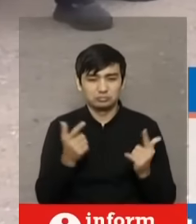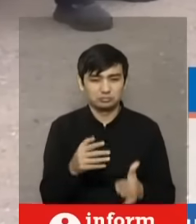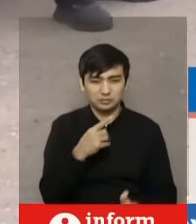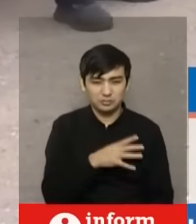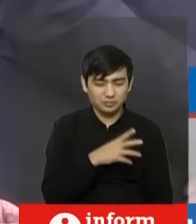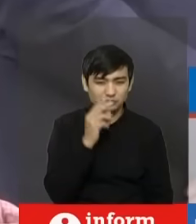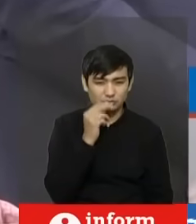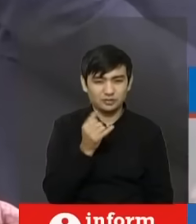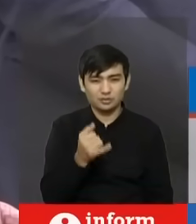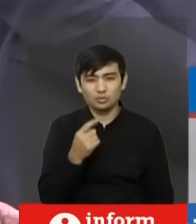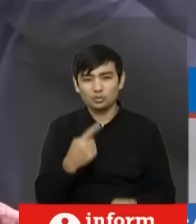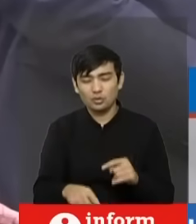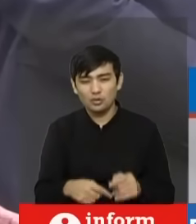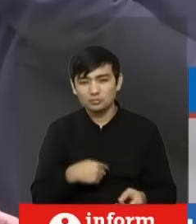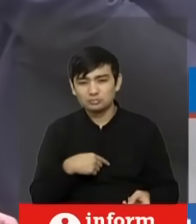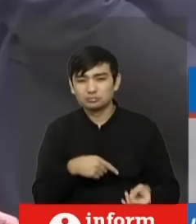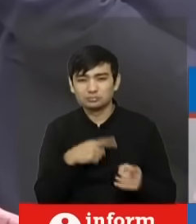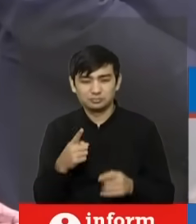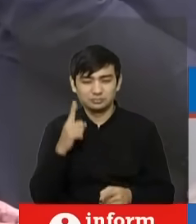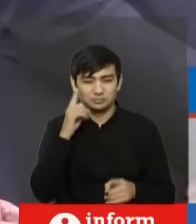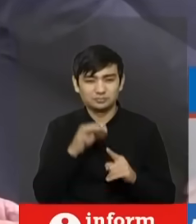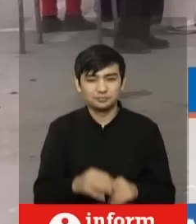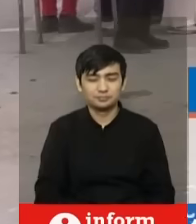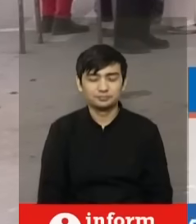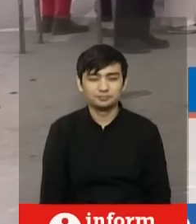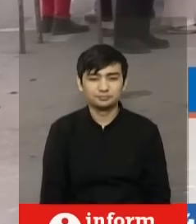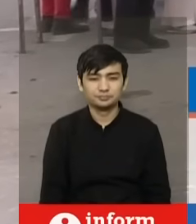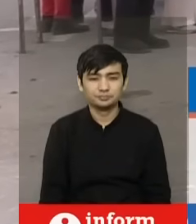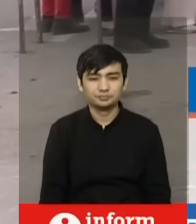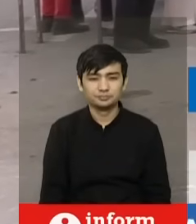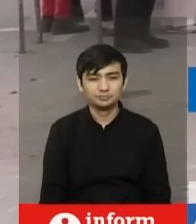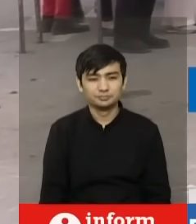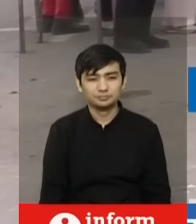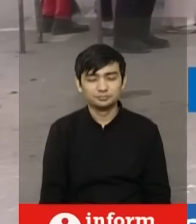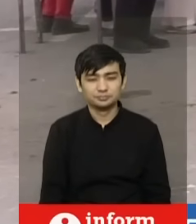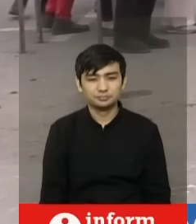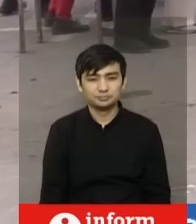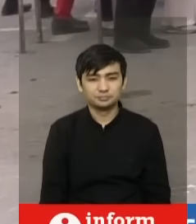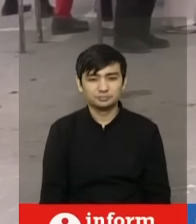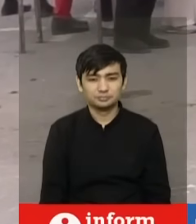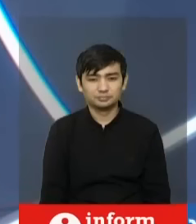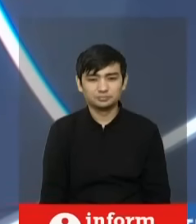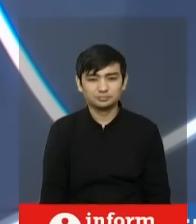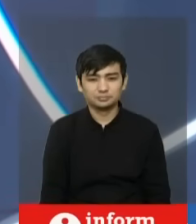азамат енді басқа салаға кетуге бел буған. Әзірке Күбасова, Елдар Шынусканов, Информ бюро.